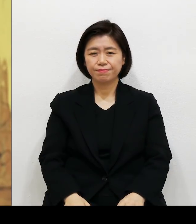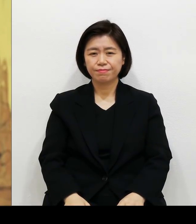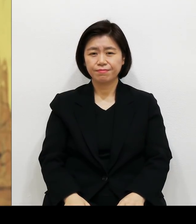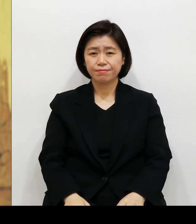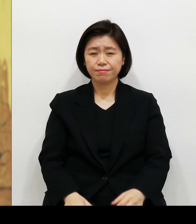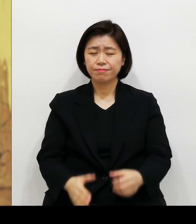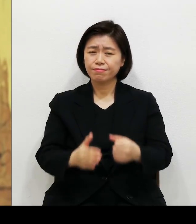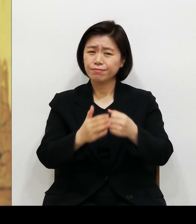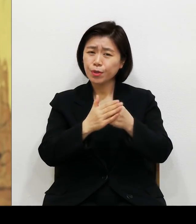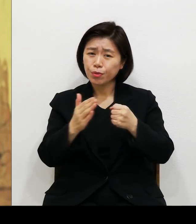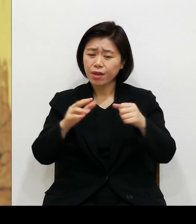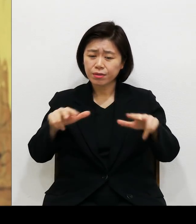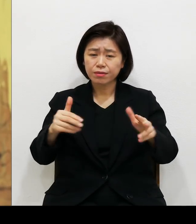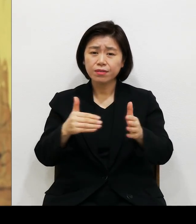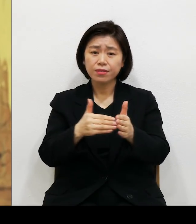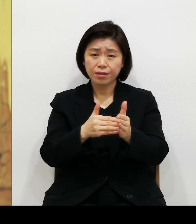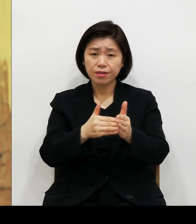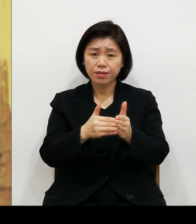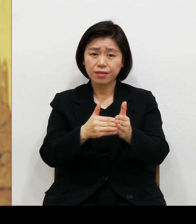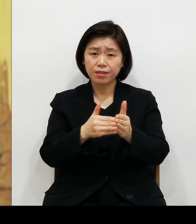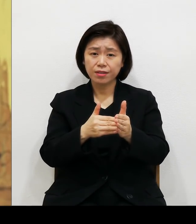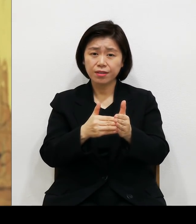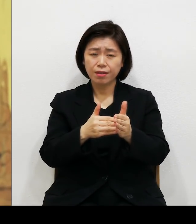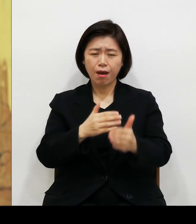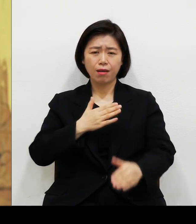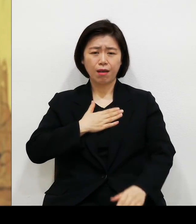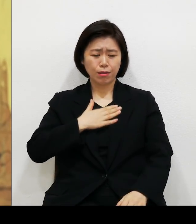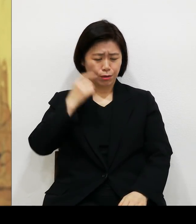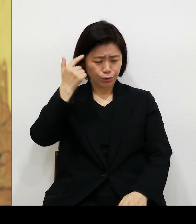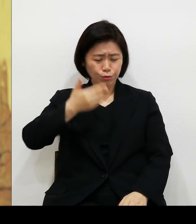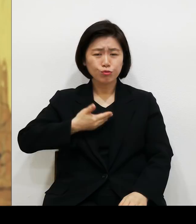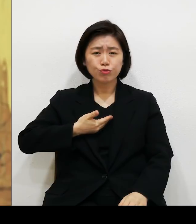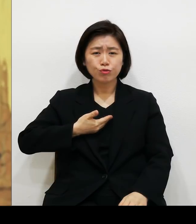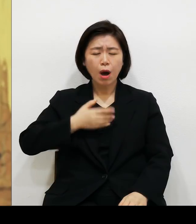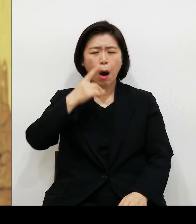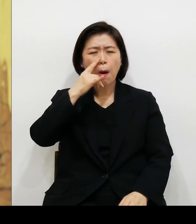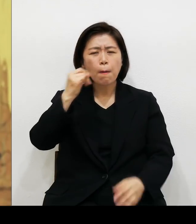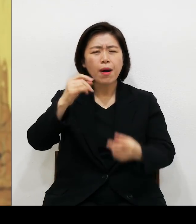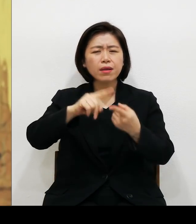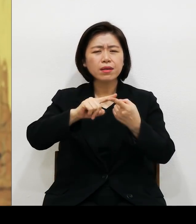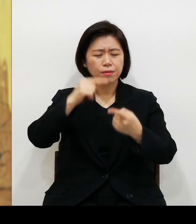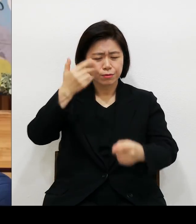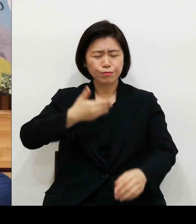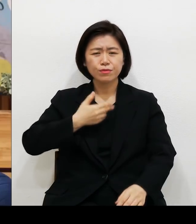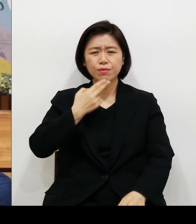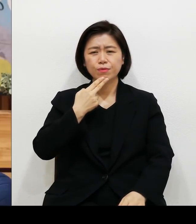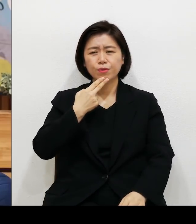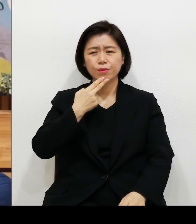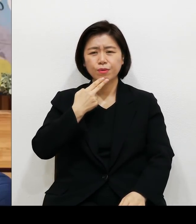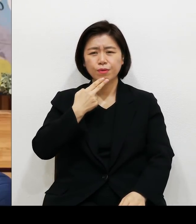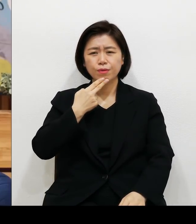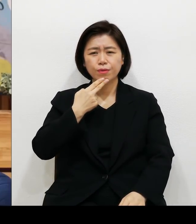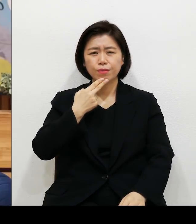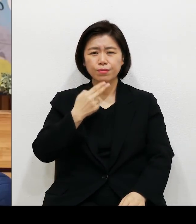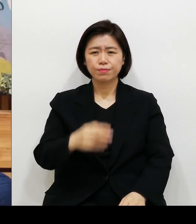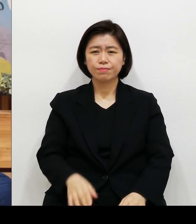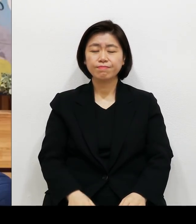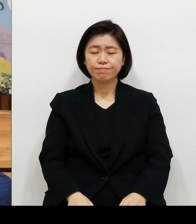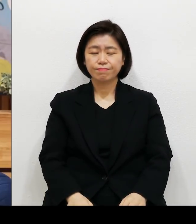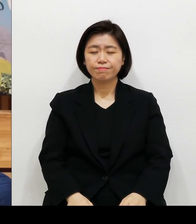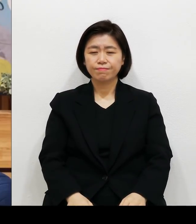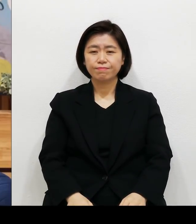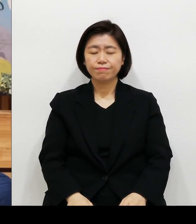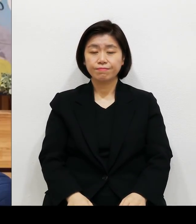그래서 그런지 아빠한테 아직까지는 한 번도 엄마에 대한 질문도 못 하고 있고요.